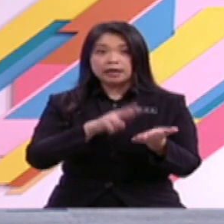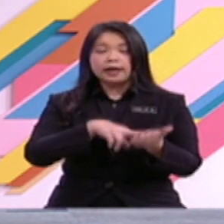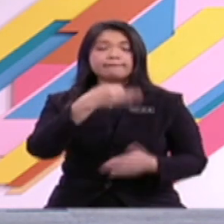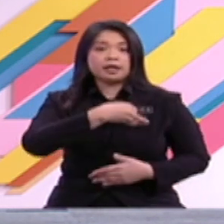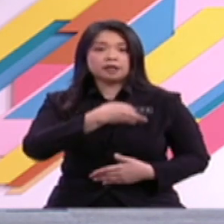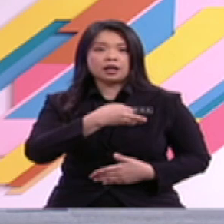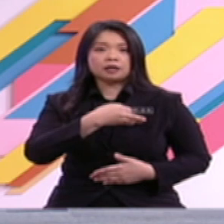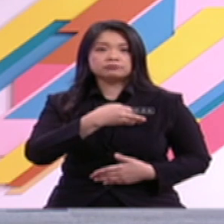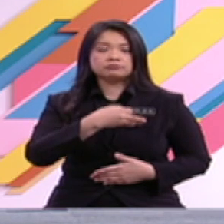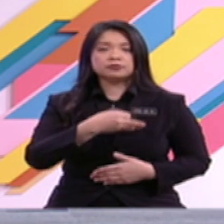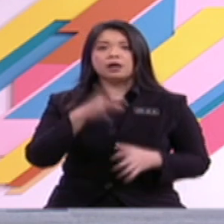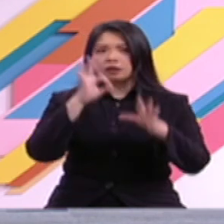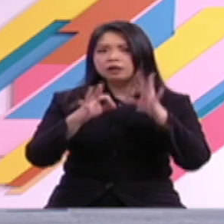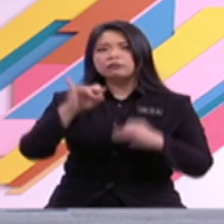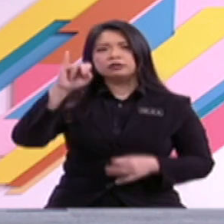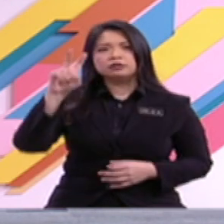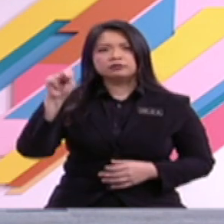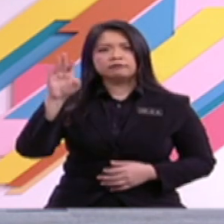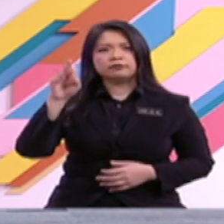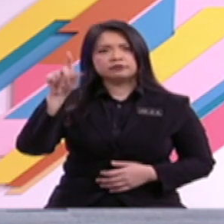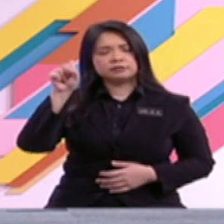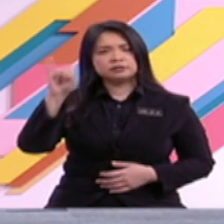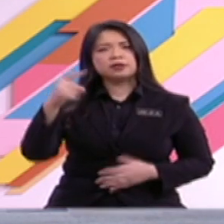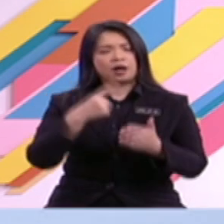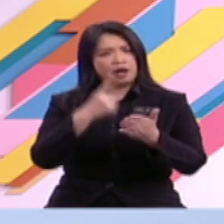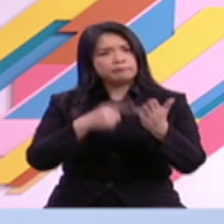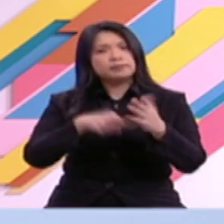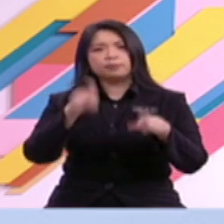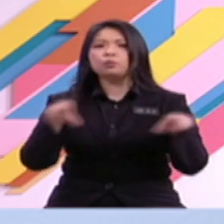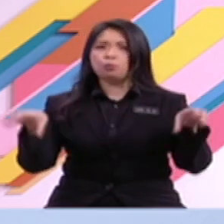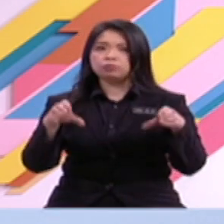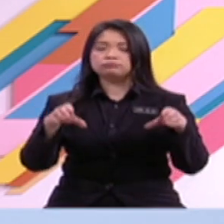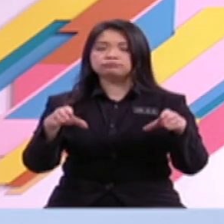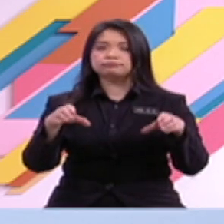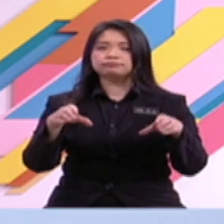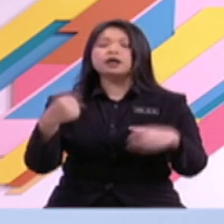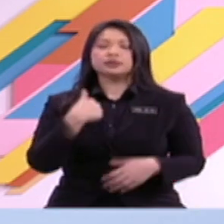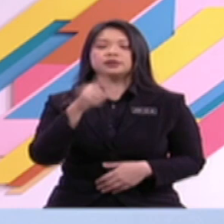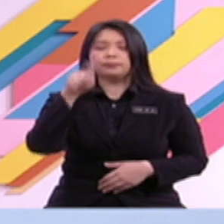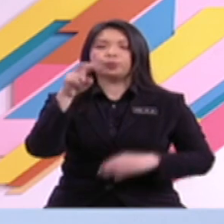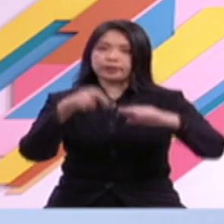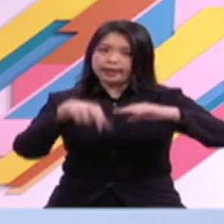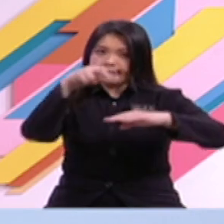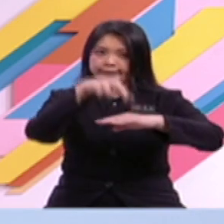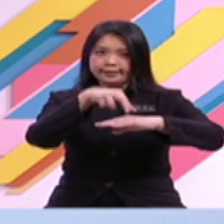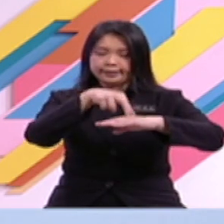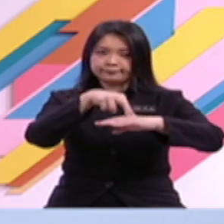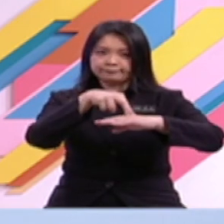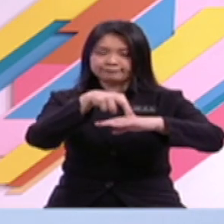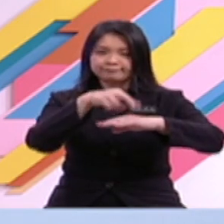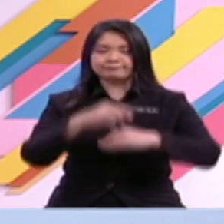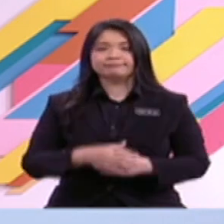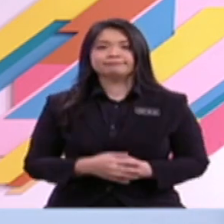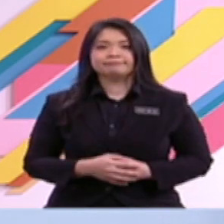ketenaga Apple inflasi inflasi kita naikkan ya Invasion Aikatsu lebahnya Ubahlah